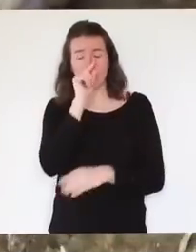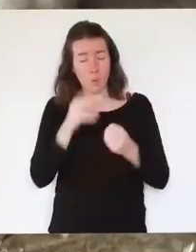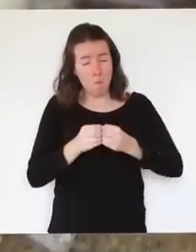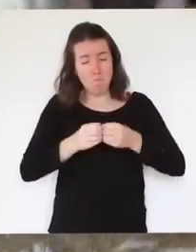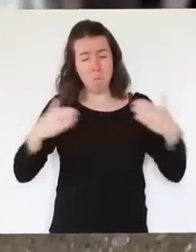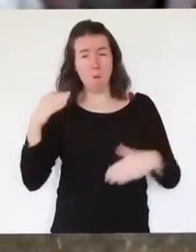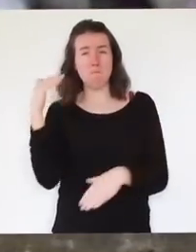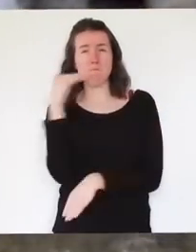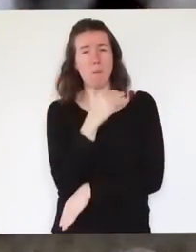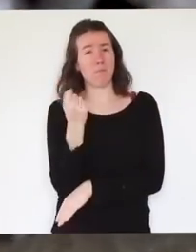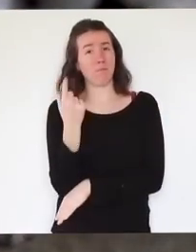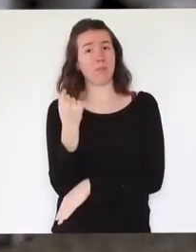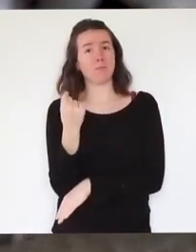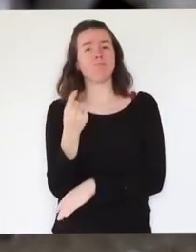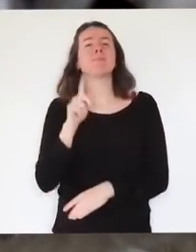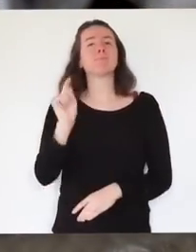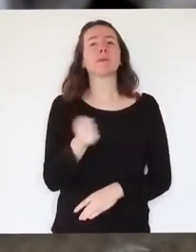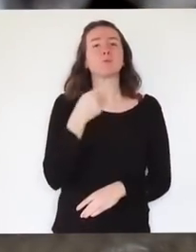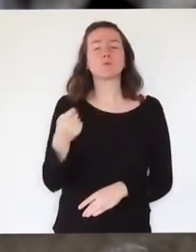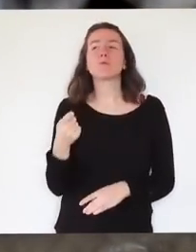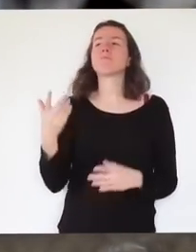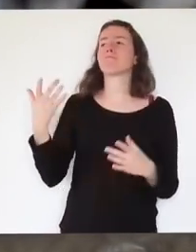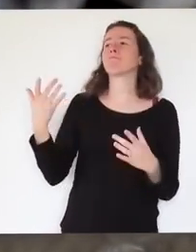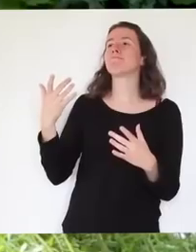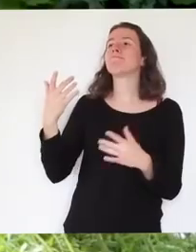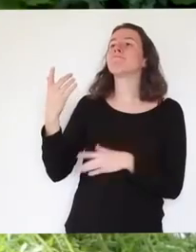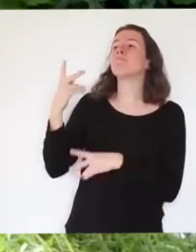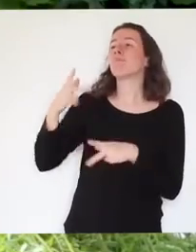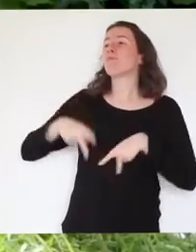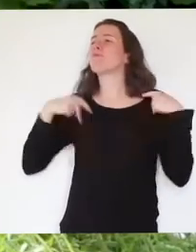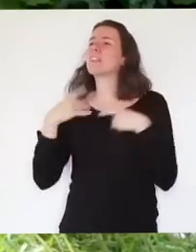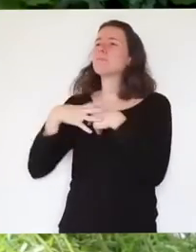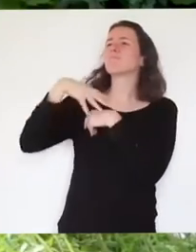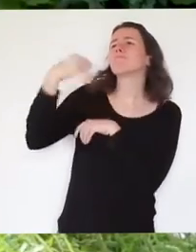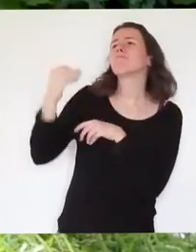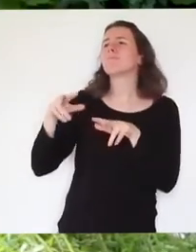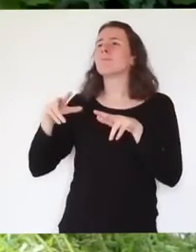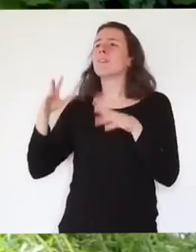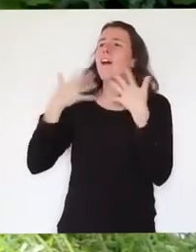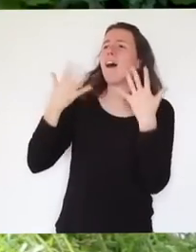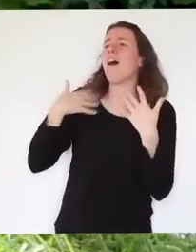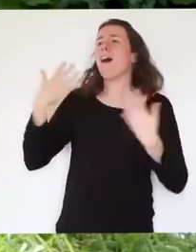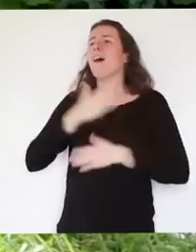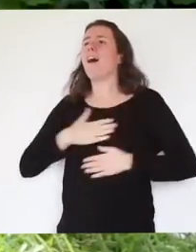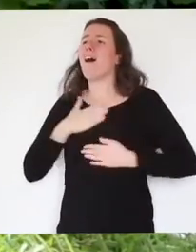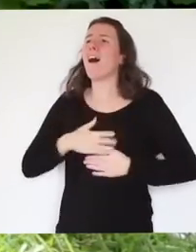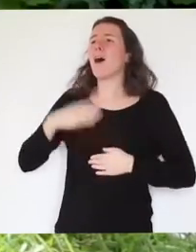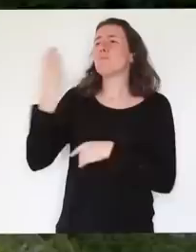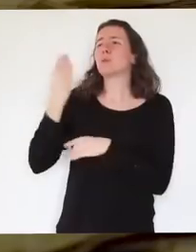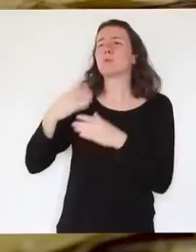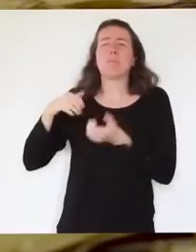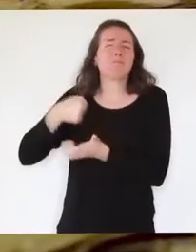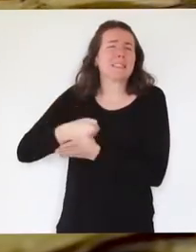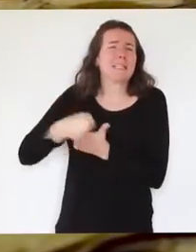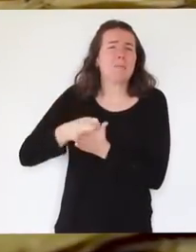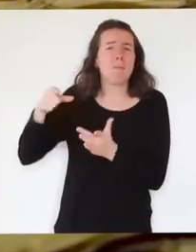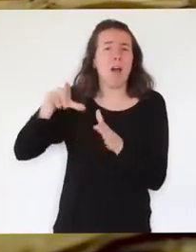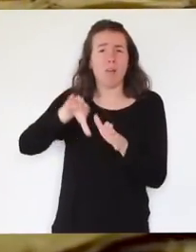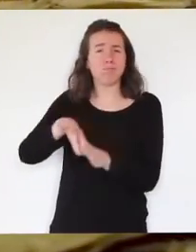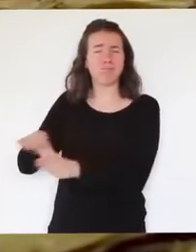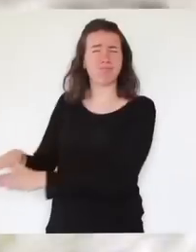au détriment de leurs besoins biologiques, basiques et puis bien sûr au détriment de leur bonheur et de leur bien-être.